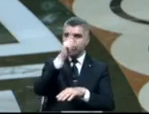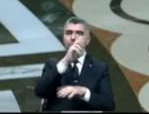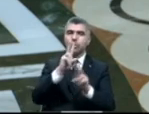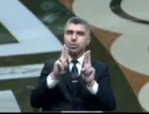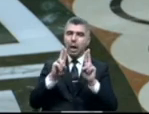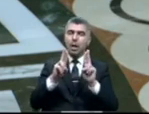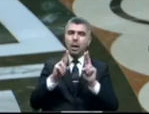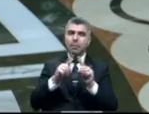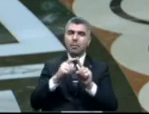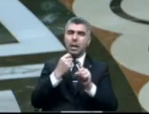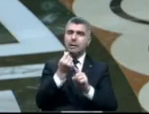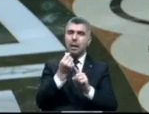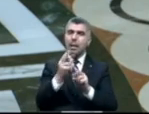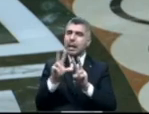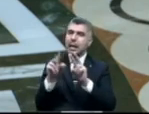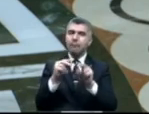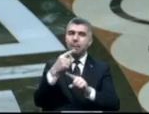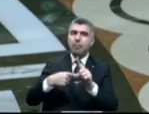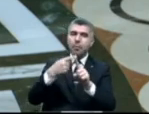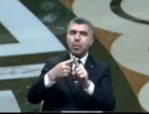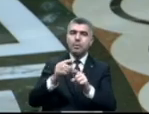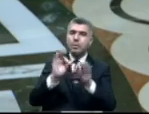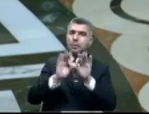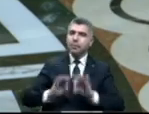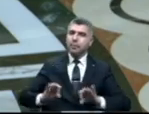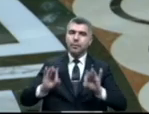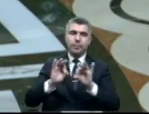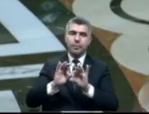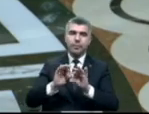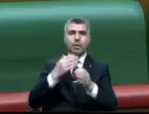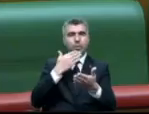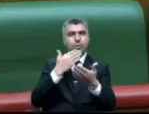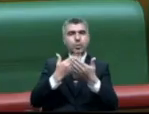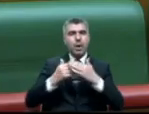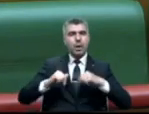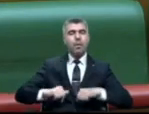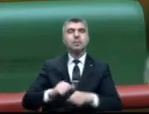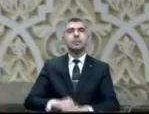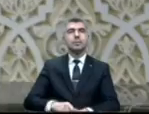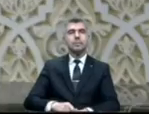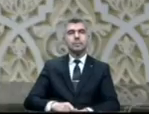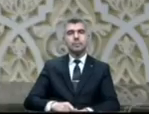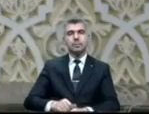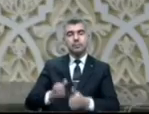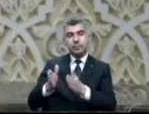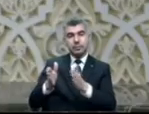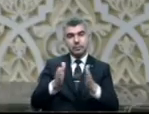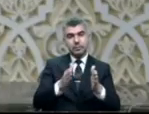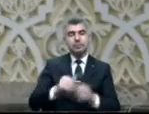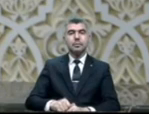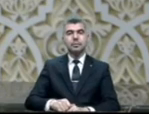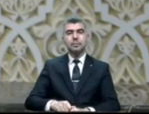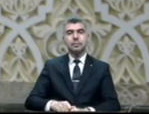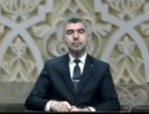يكون الحليب ويكون بنفس الاثمنه ان شاء الله ان شاء الله. شكرا شكرا السيد الوزير، شكرا لك. تكون عندكم امكانيه انكم